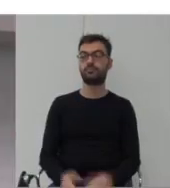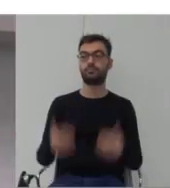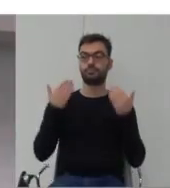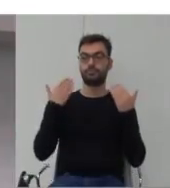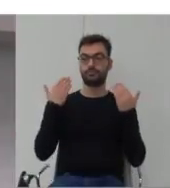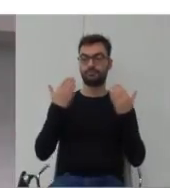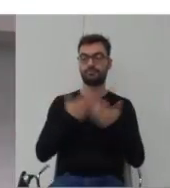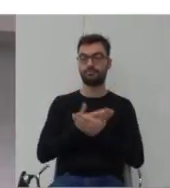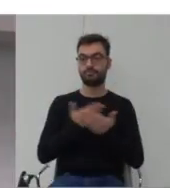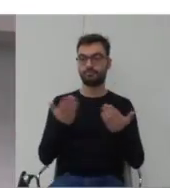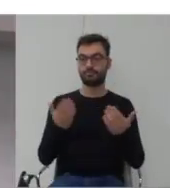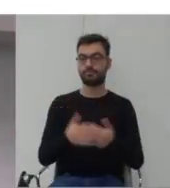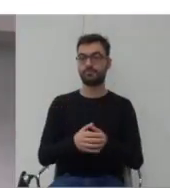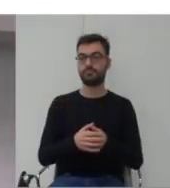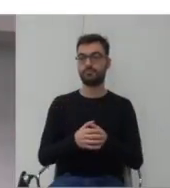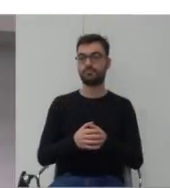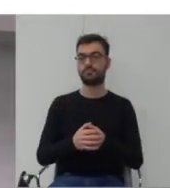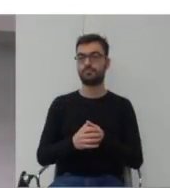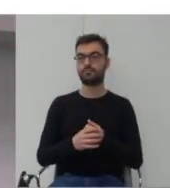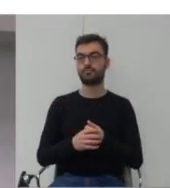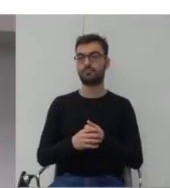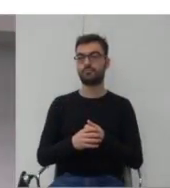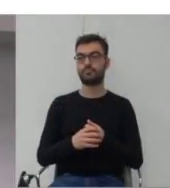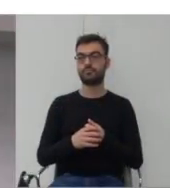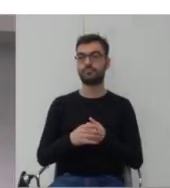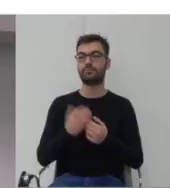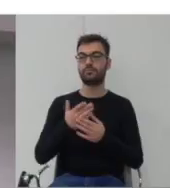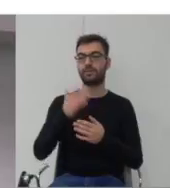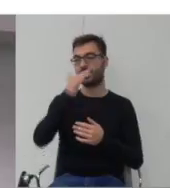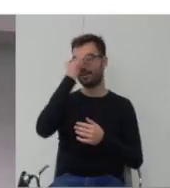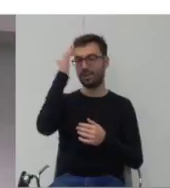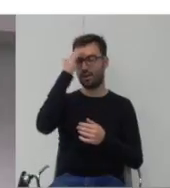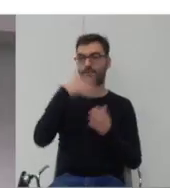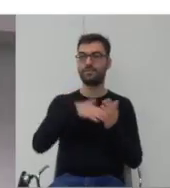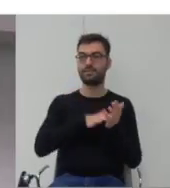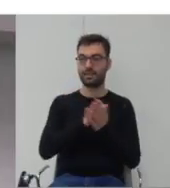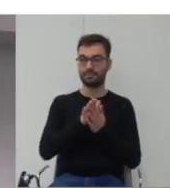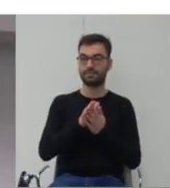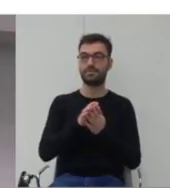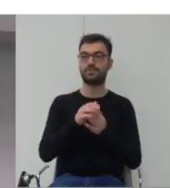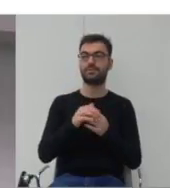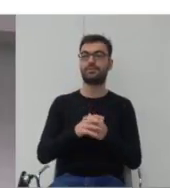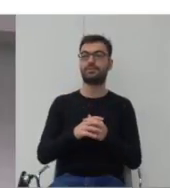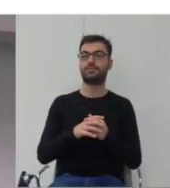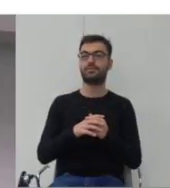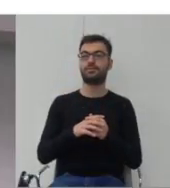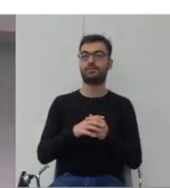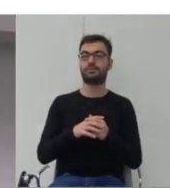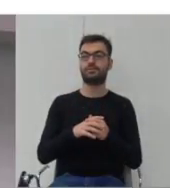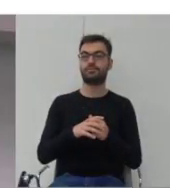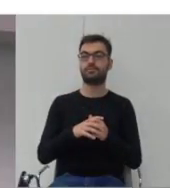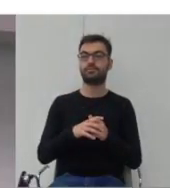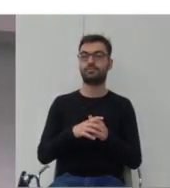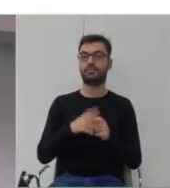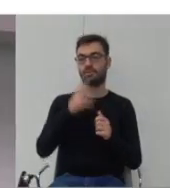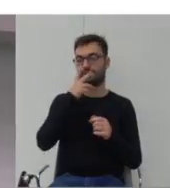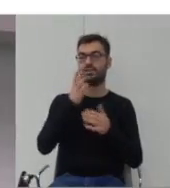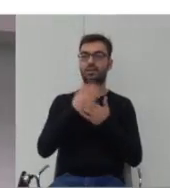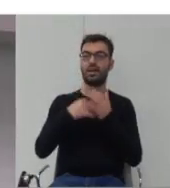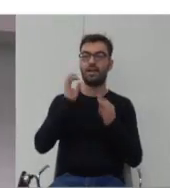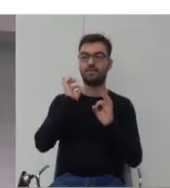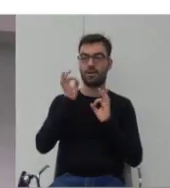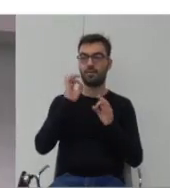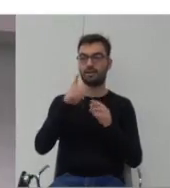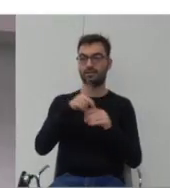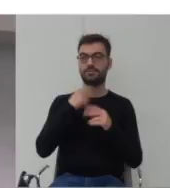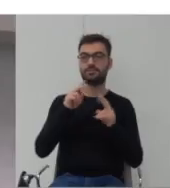Witam Państwa. Po takim teoretycznym wstępie zarówno Państwa, bo jak widać pewne informacje,